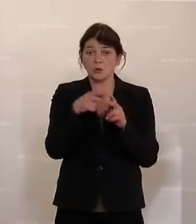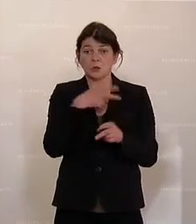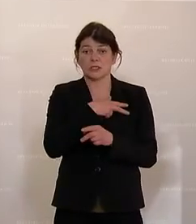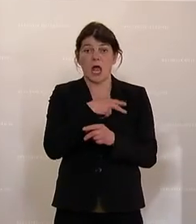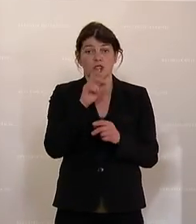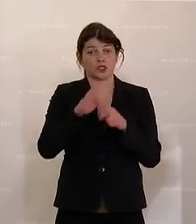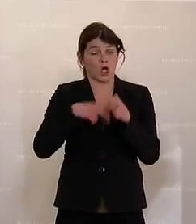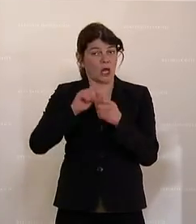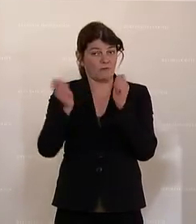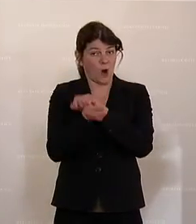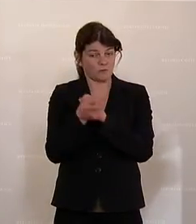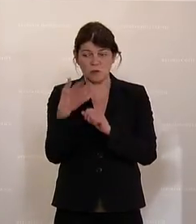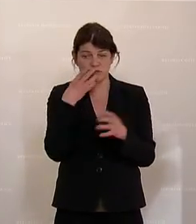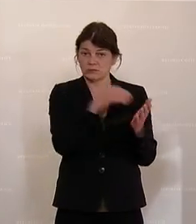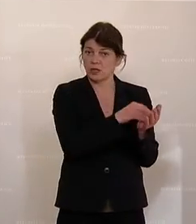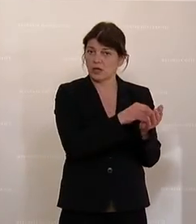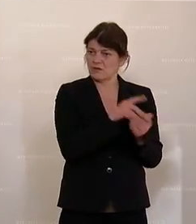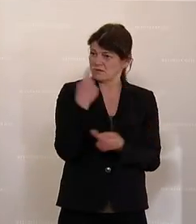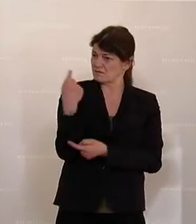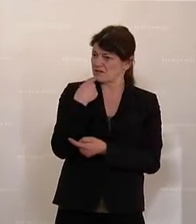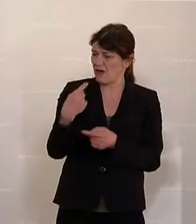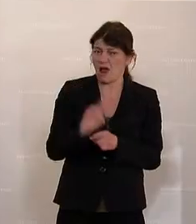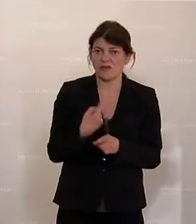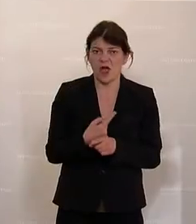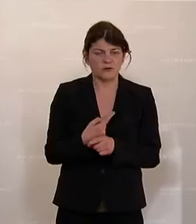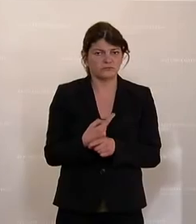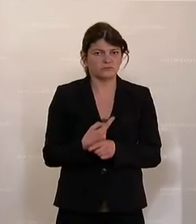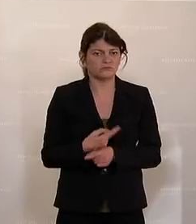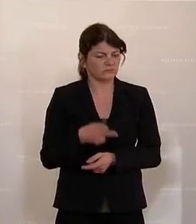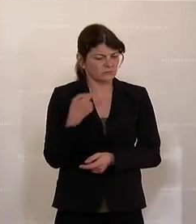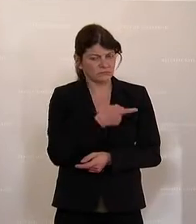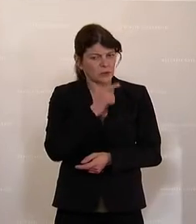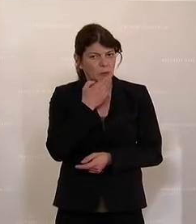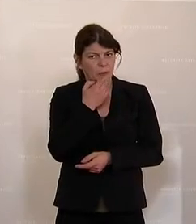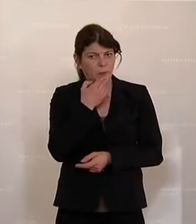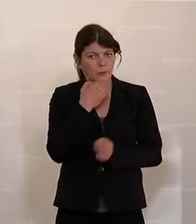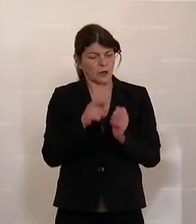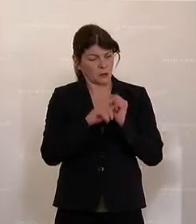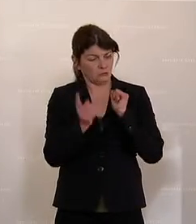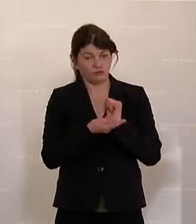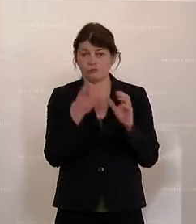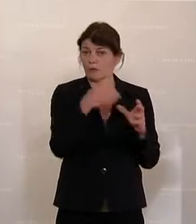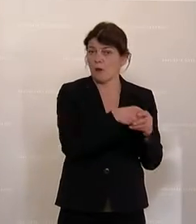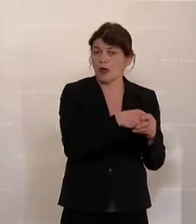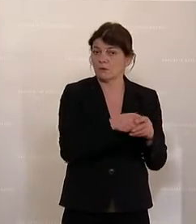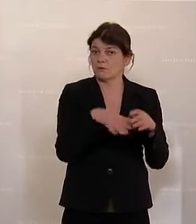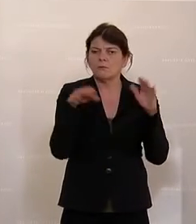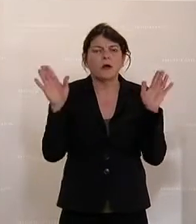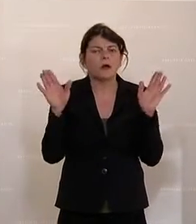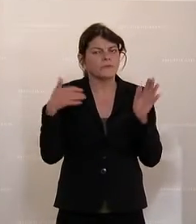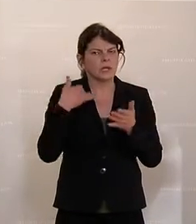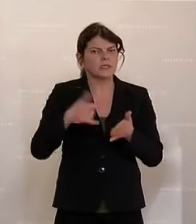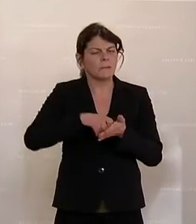er hat auch behauptet, dass das kein Bestandteil dieses Budgets ist. Ich